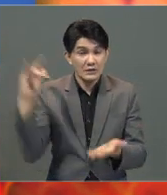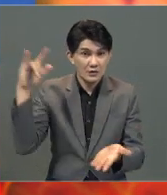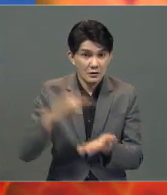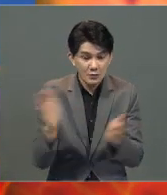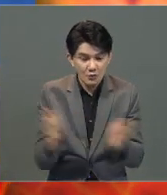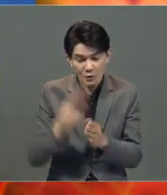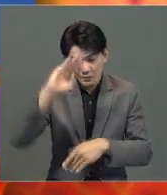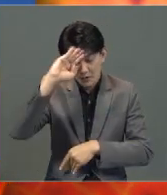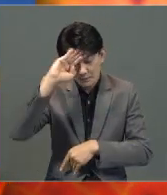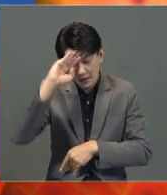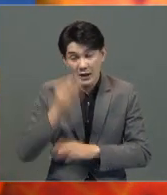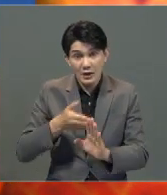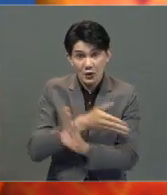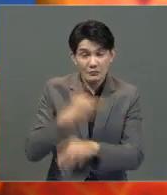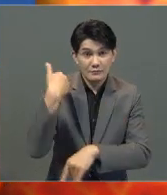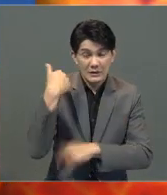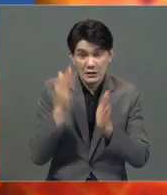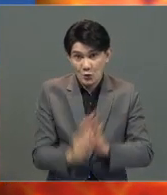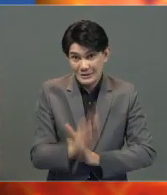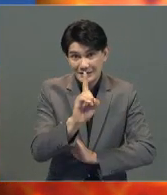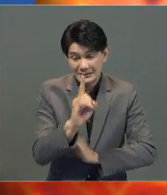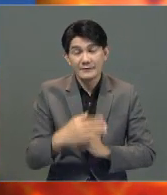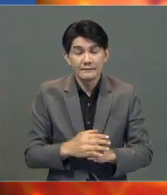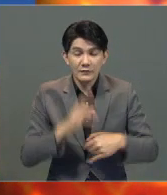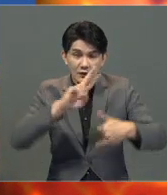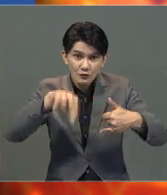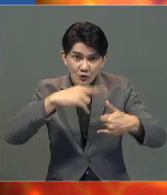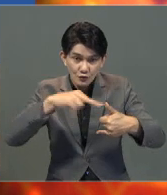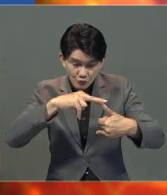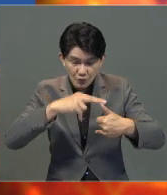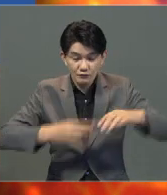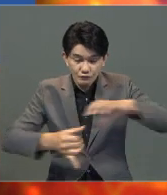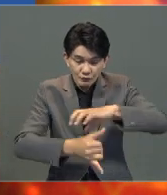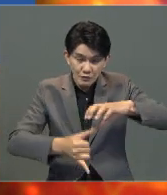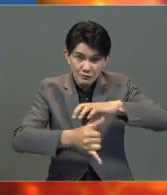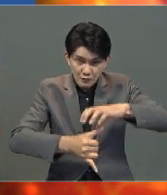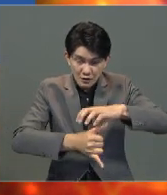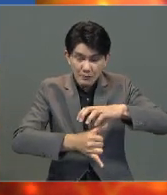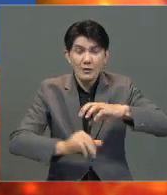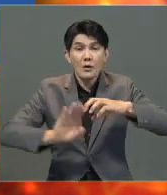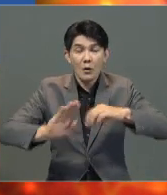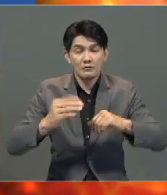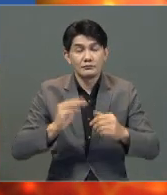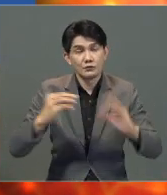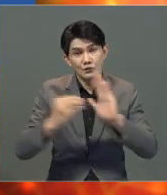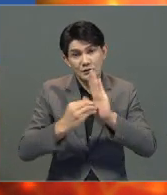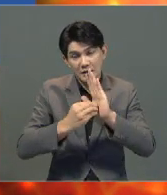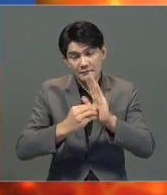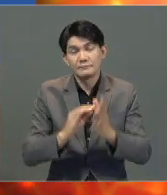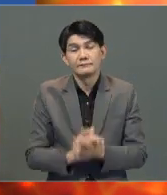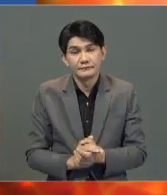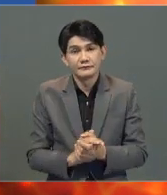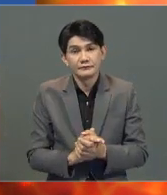เที่ยวบินเดียวกับผู้ป่วยยืนยันก่อนหน้านี้ 1คนผ่านการคัดกรองและเข้าสถานที่กับการในเสร็จคอทันทีใน